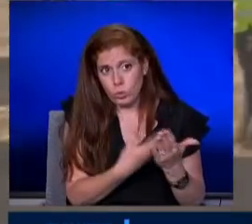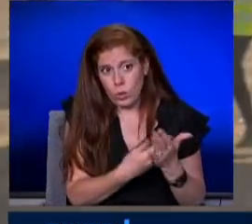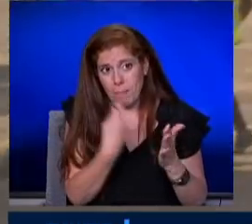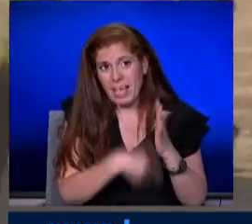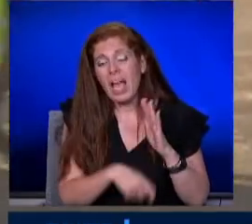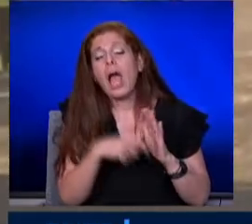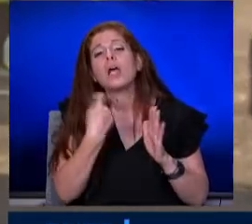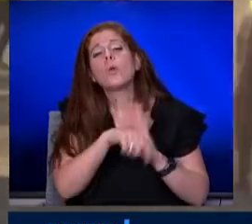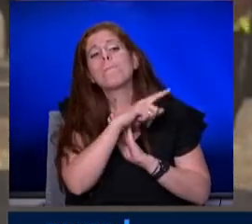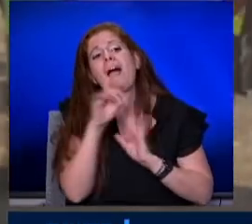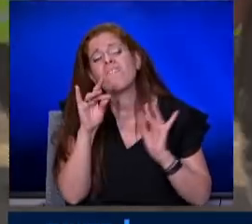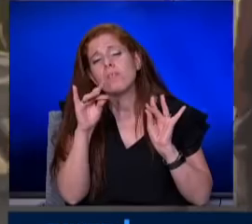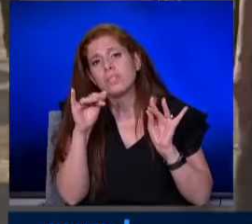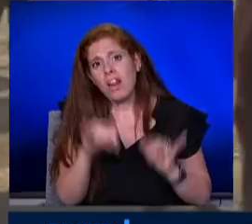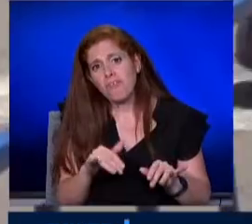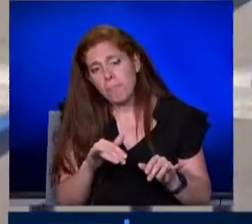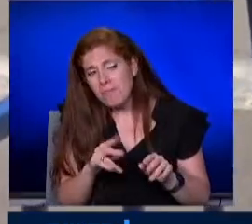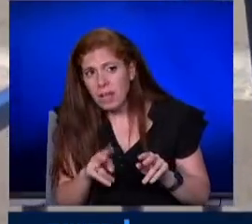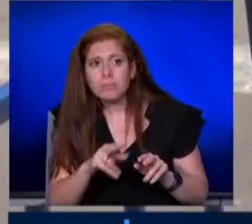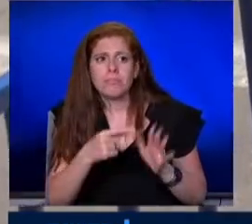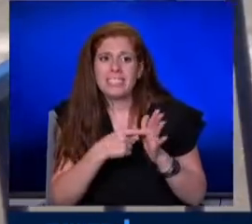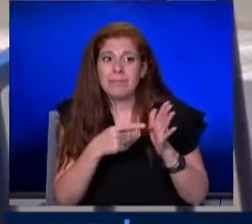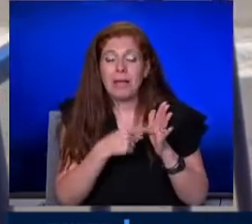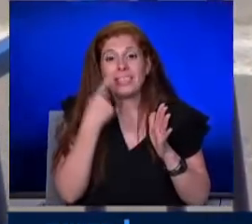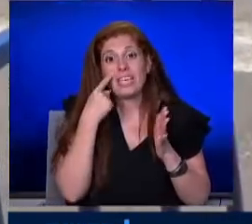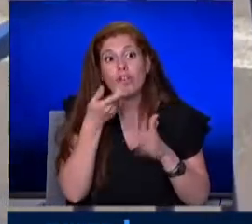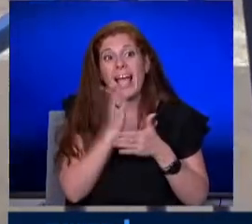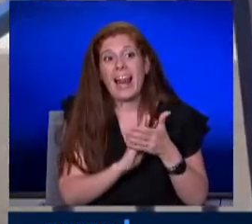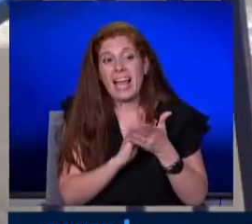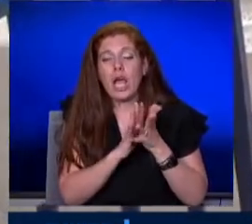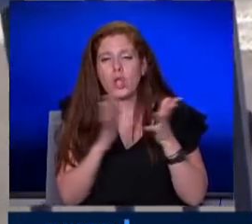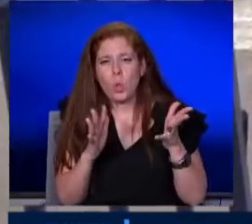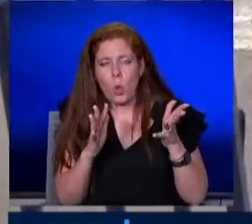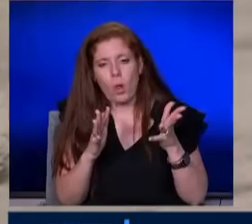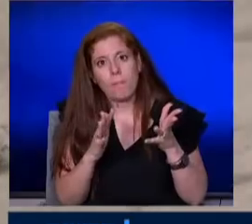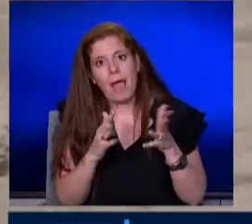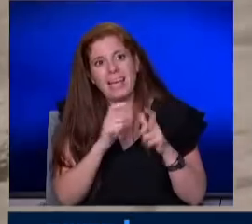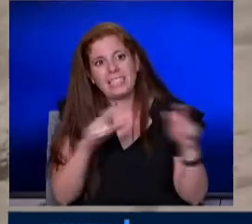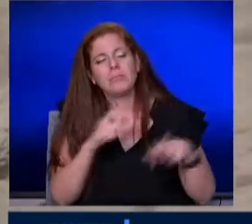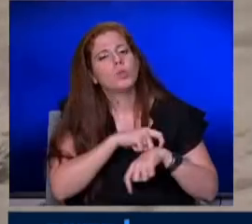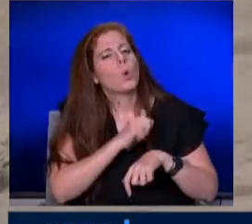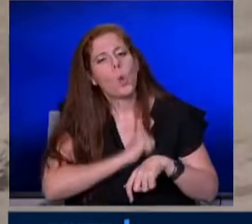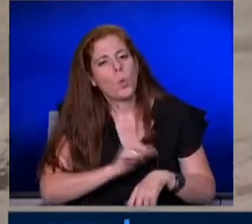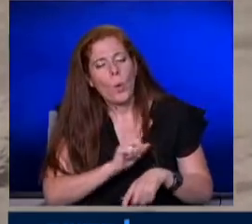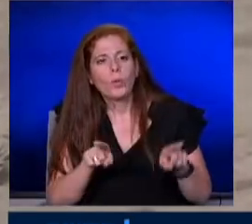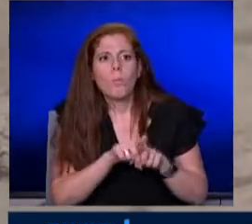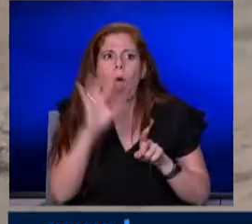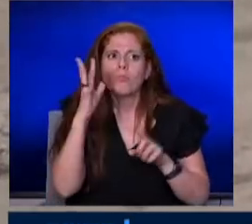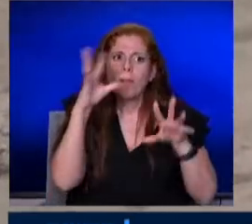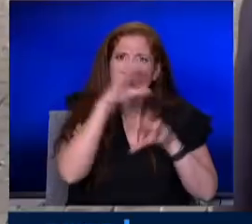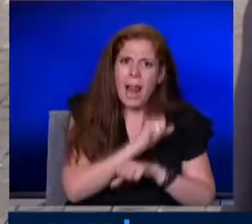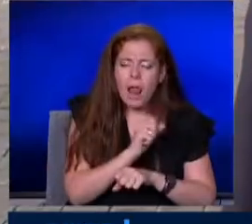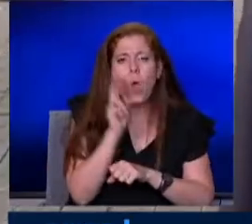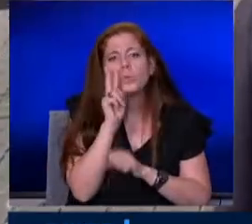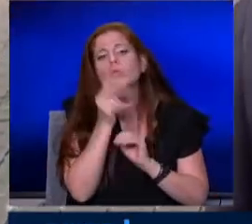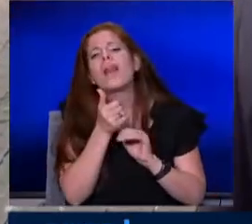בלבד. הסיבה היא ככל הנראה שחלק נכבד מהכרטיסים הוצאו לשעות פחות נוחות, כמו יום חמישי בלילה או שישי לפנות